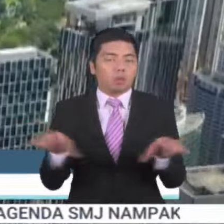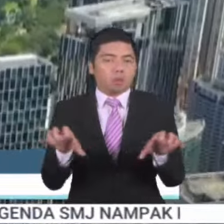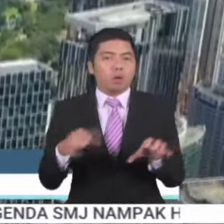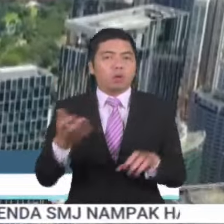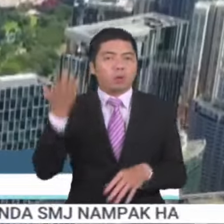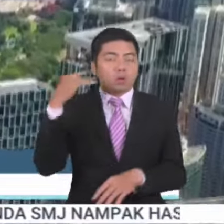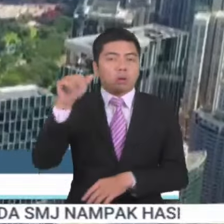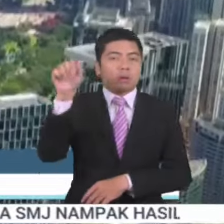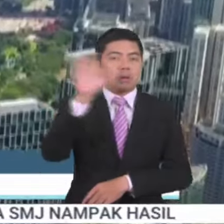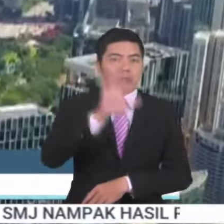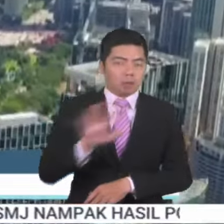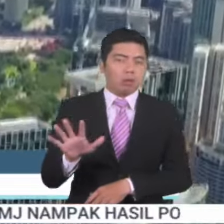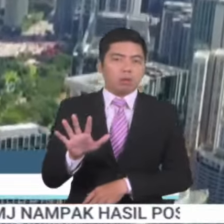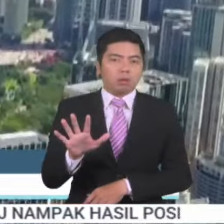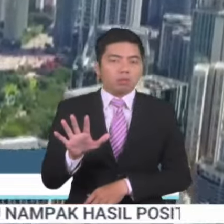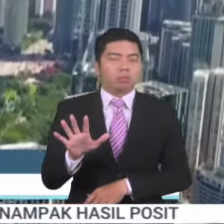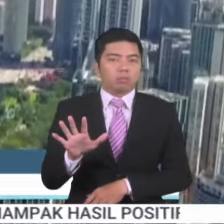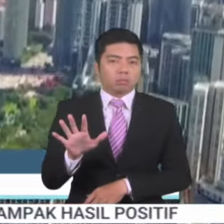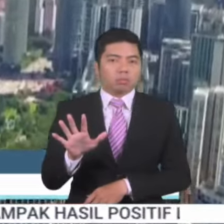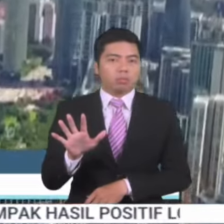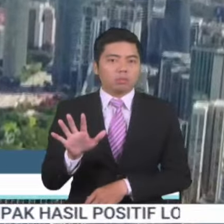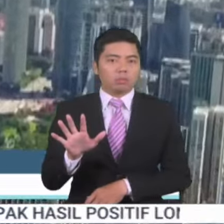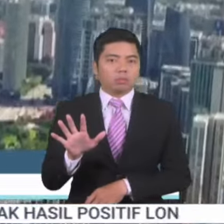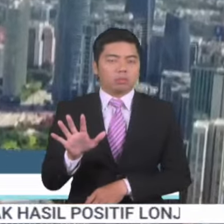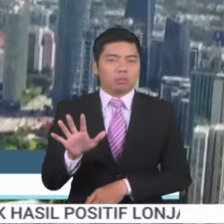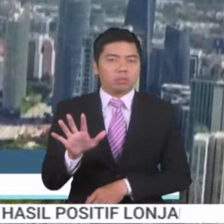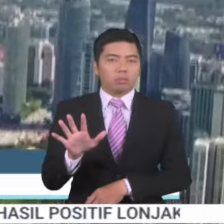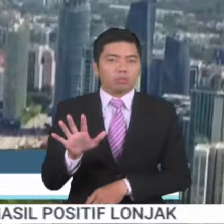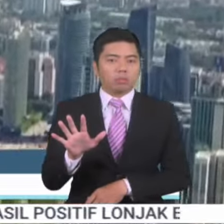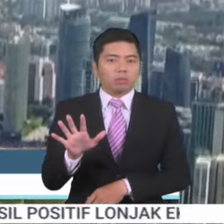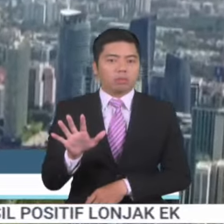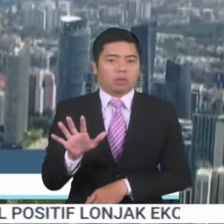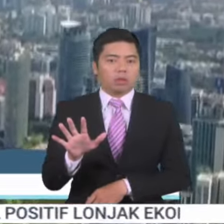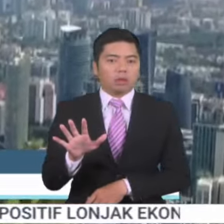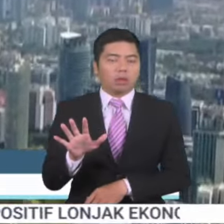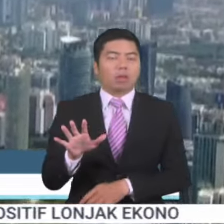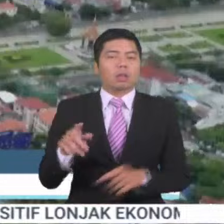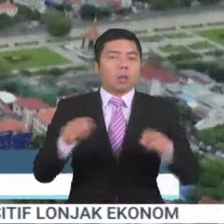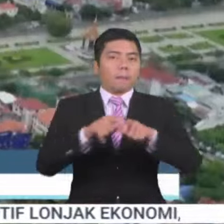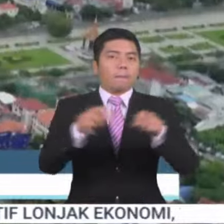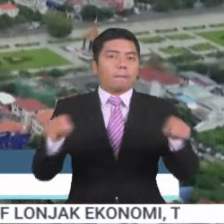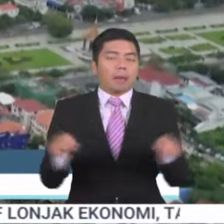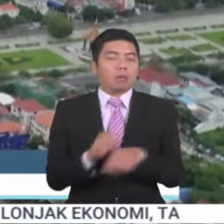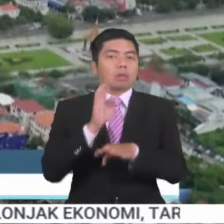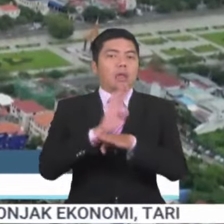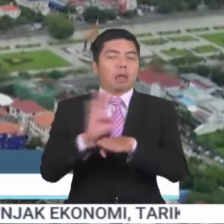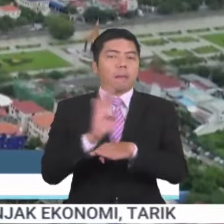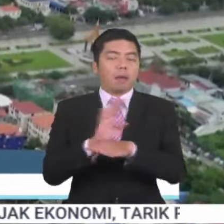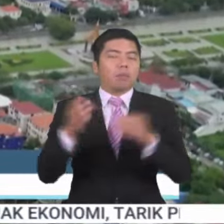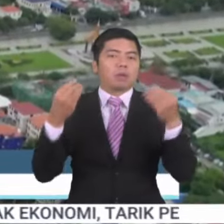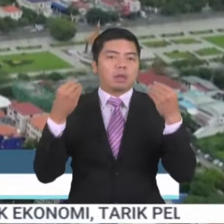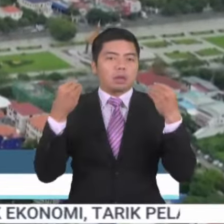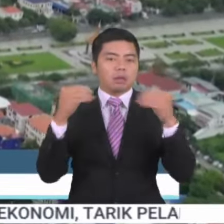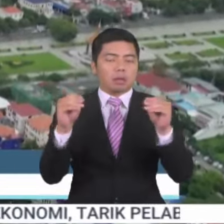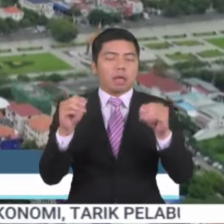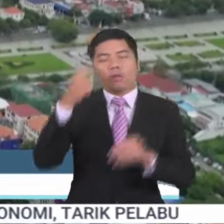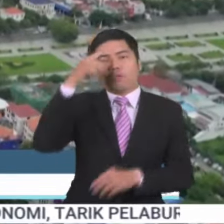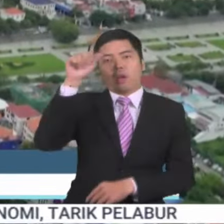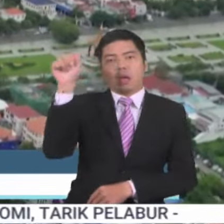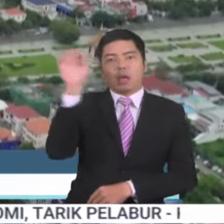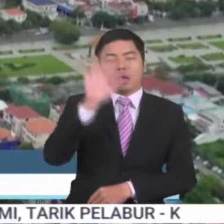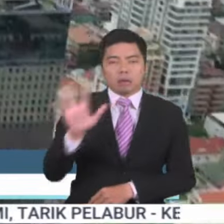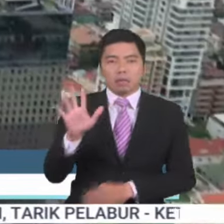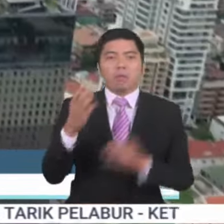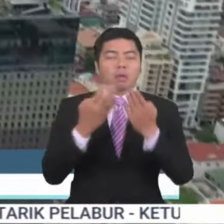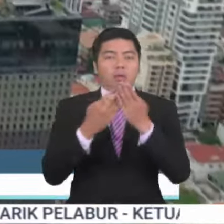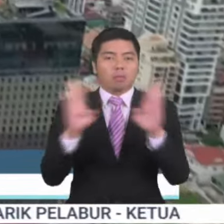oleh ASEAN pada masa lepas, iaitu free trade area ya, kawasan perdagangan bebas di antara negara-negara ASEAN.